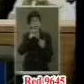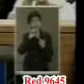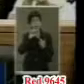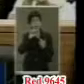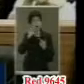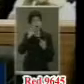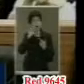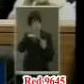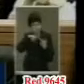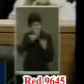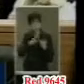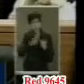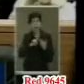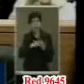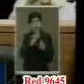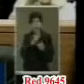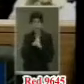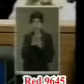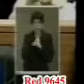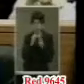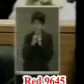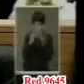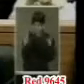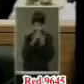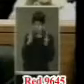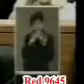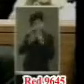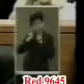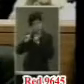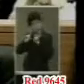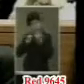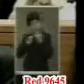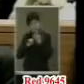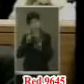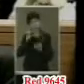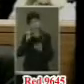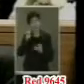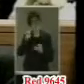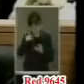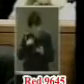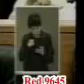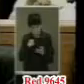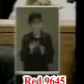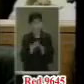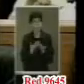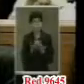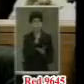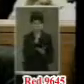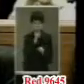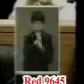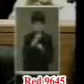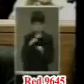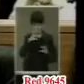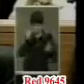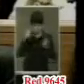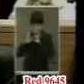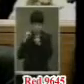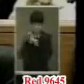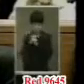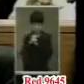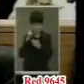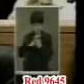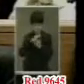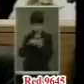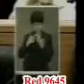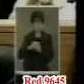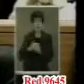ร.บ้างเป็นบอร์ดรัฐวิสาหกิจบ้างเป็นรัฐมนตรีก็มีเมื่อมีการเลือกตั้ง